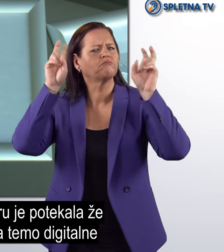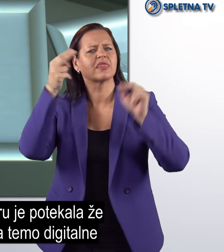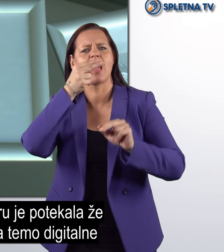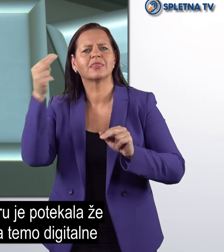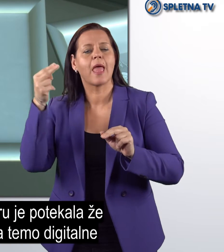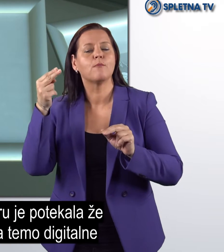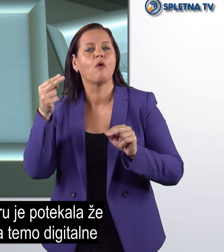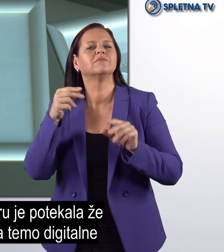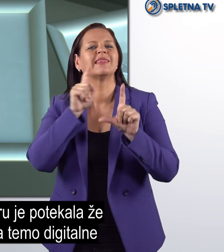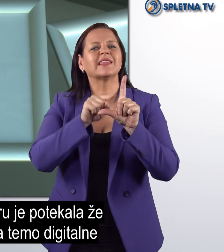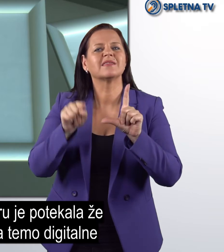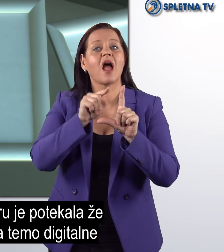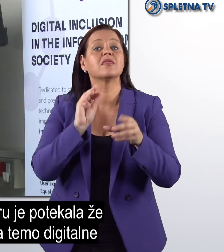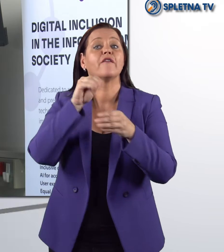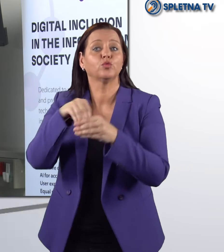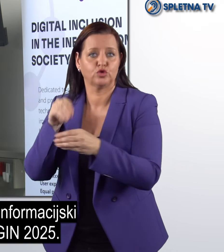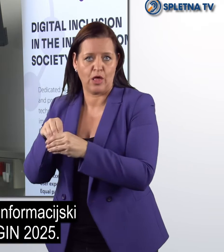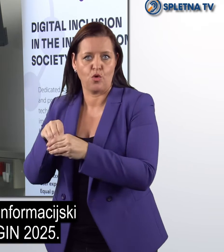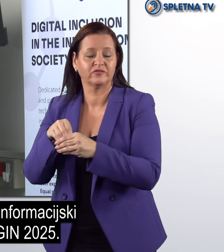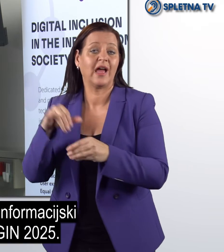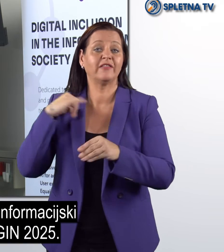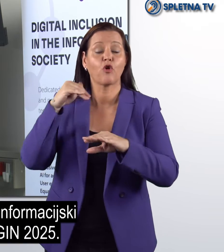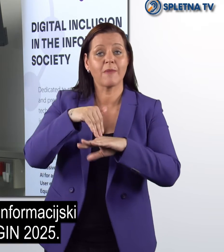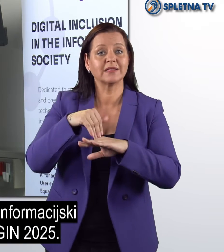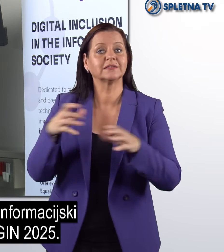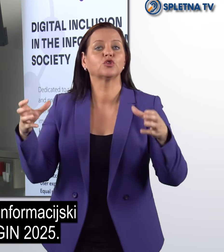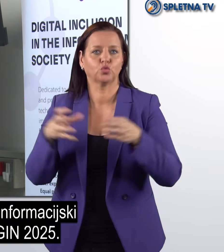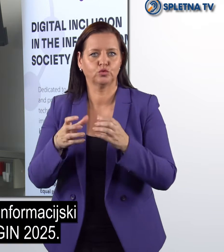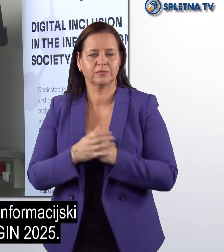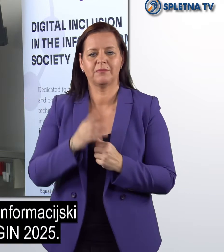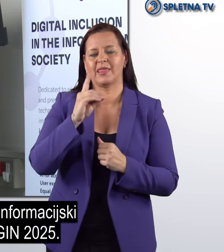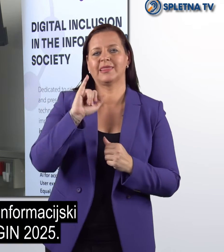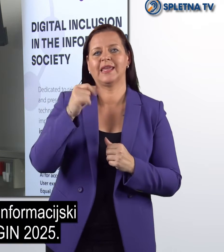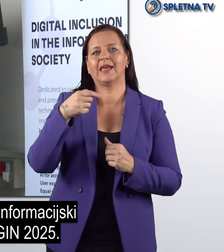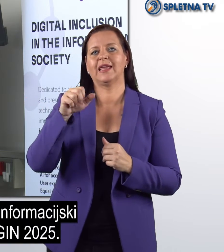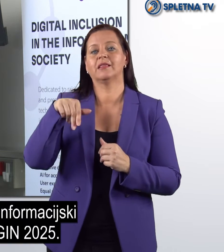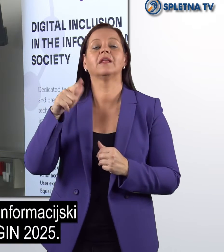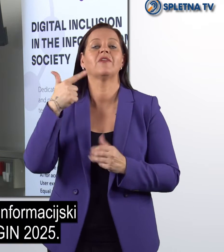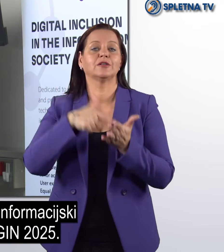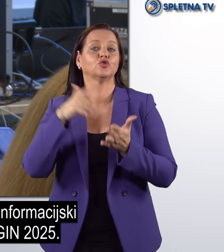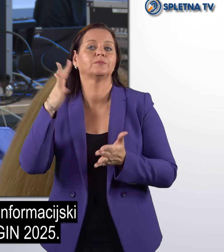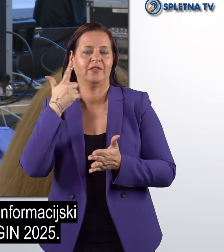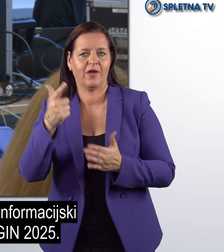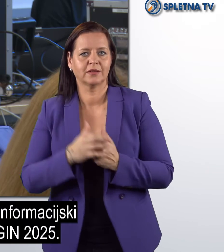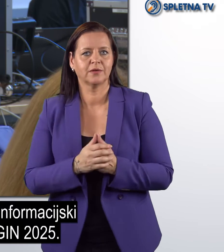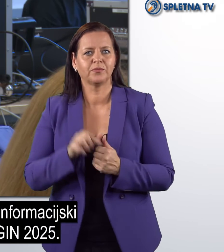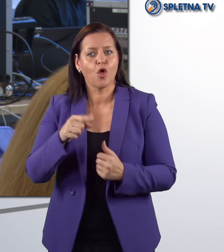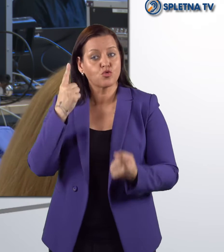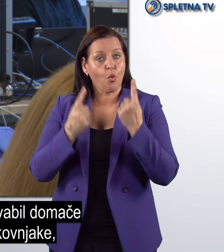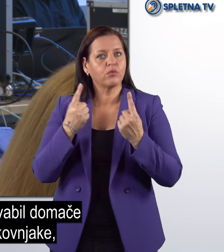na temo digitalne vključenosti v informacijski družbi Digin